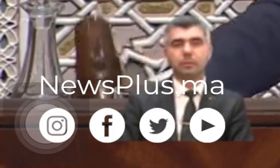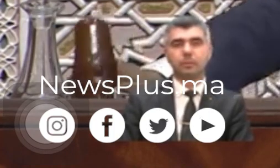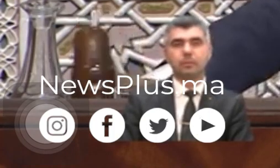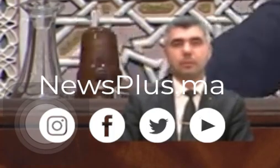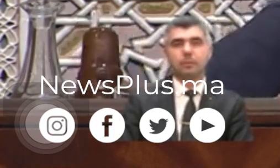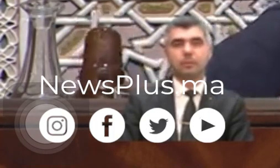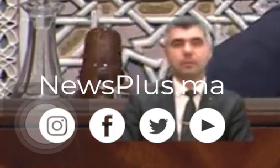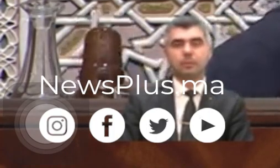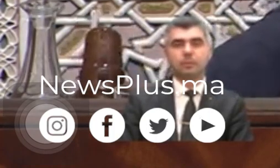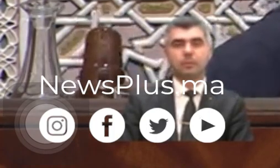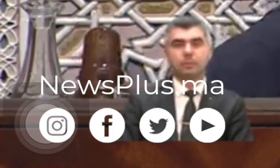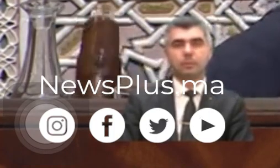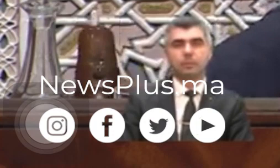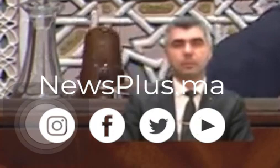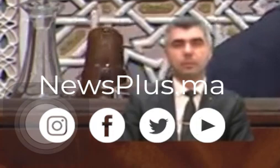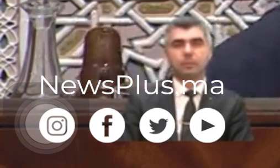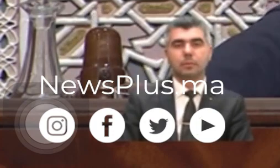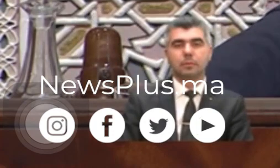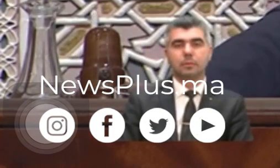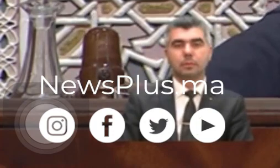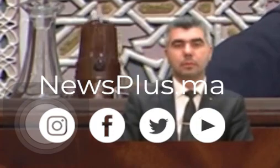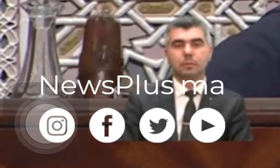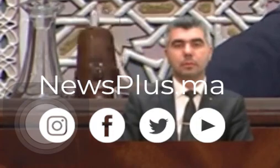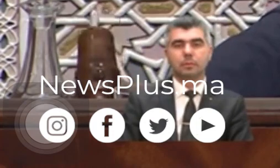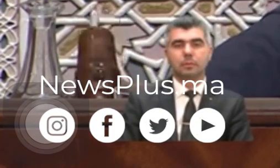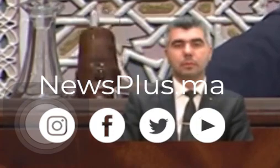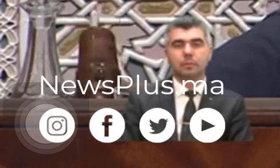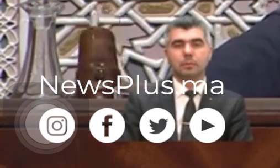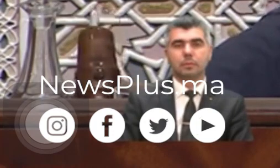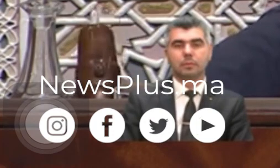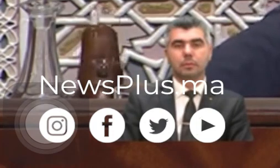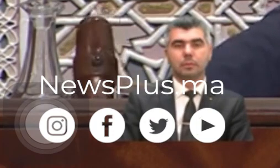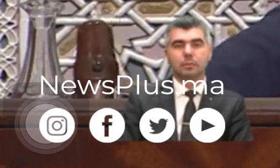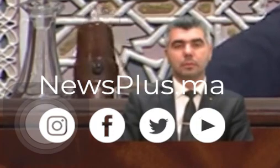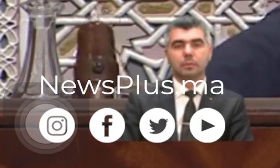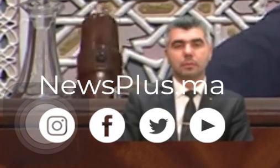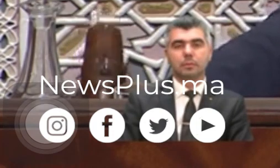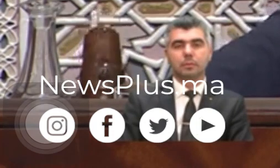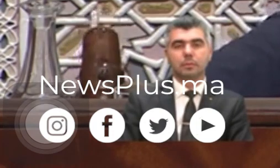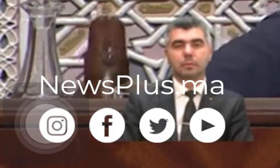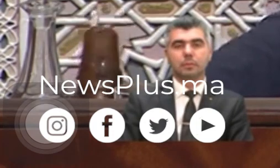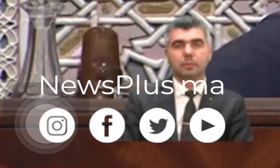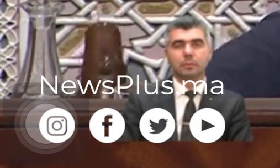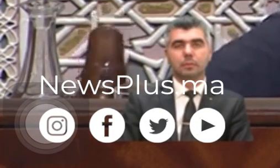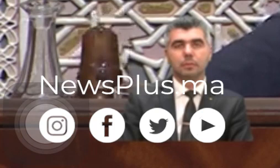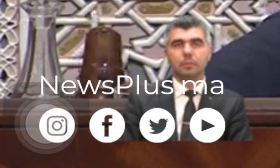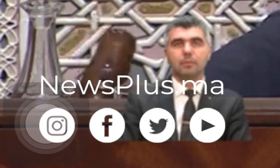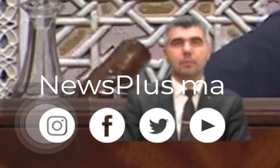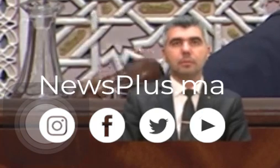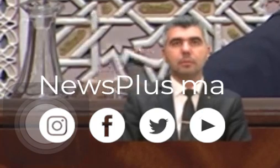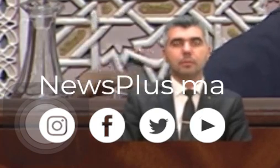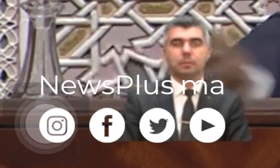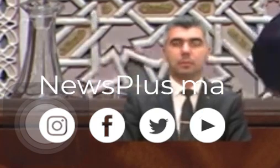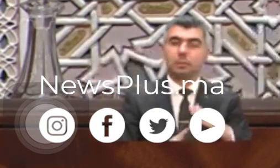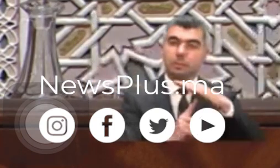تفضل. أسيد أسيد النائب محترم، إلا سمحتوا، إلا سمحتوا أعطيناكم الكلمة. تفضل سيد